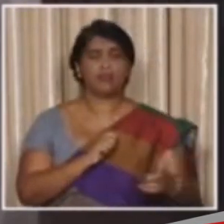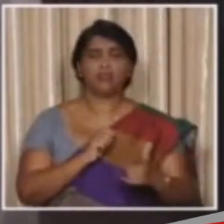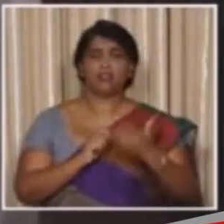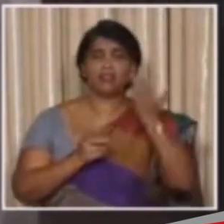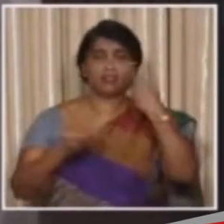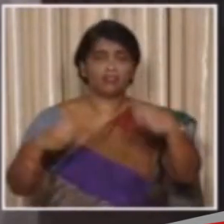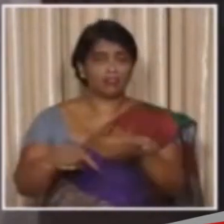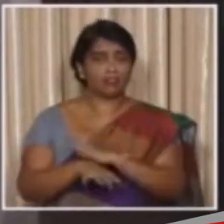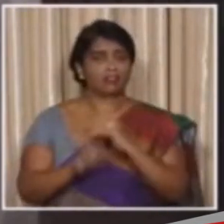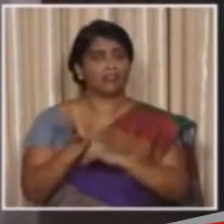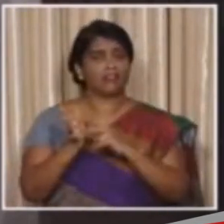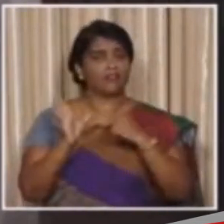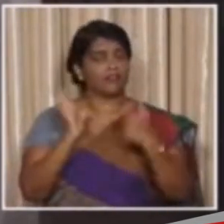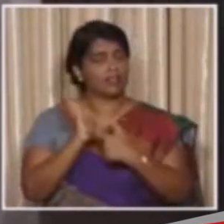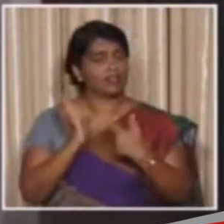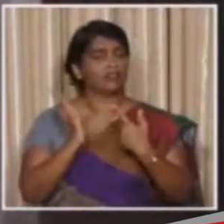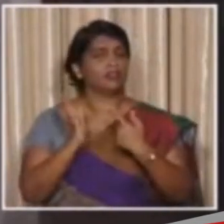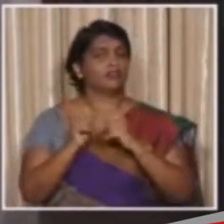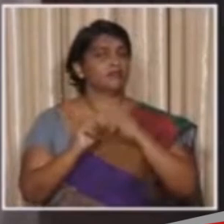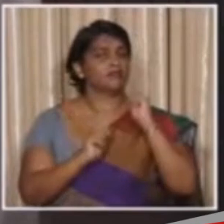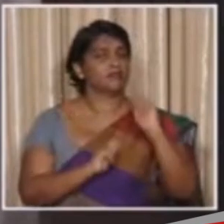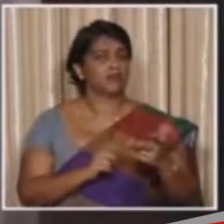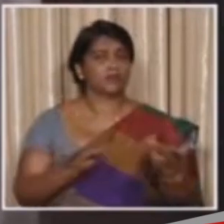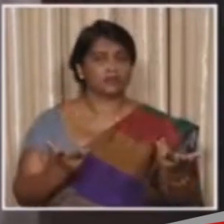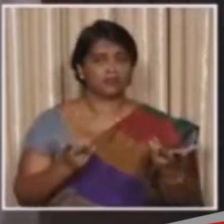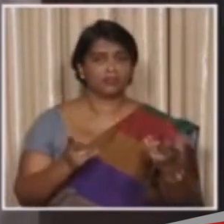ගහනවා, මළමිනියටත් වැට් එක ගහනවා.